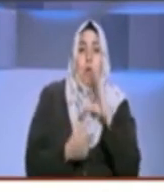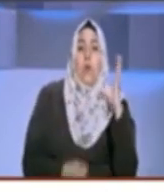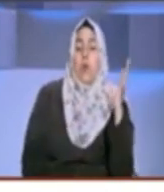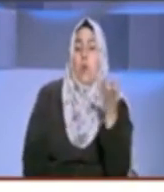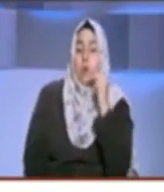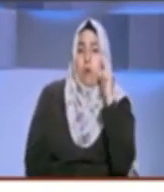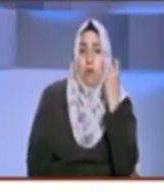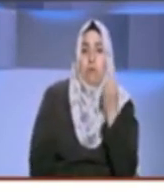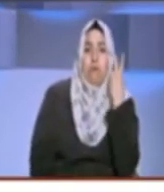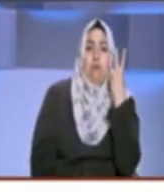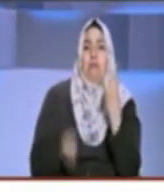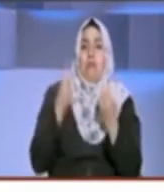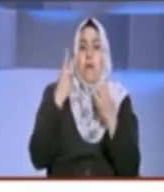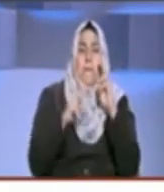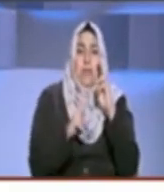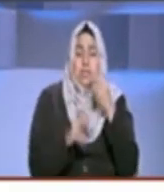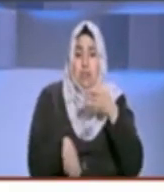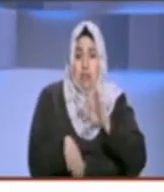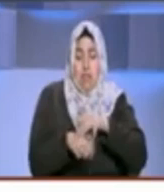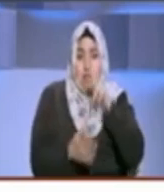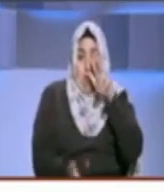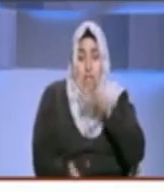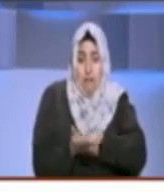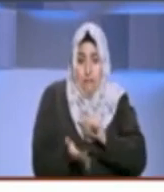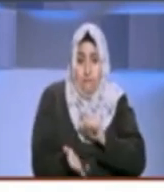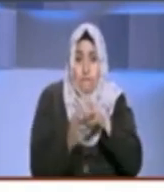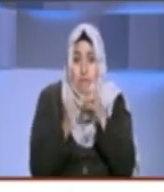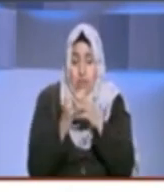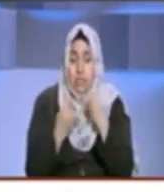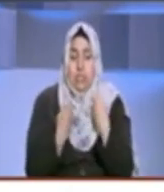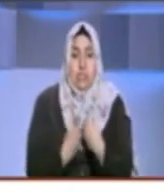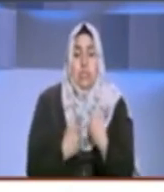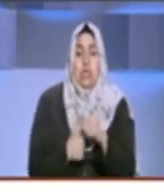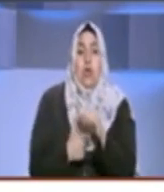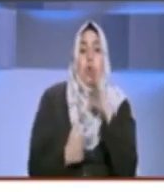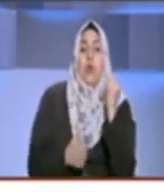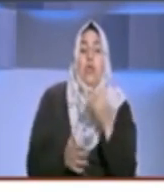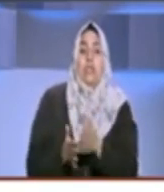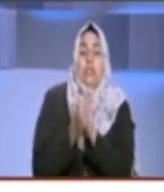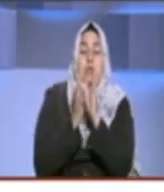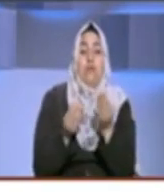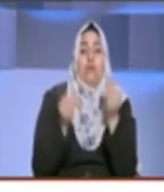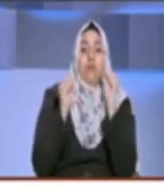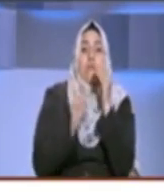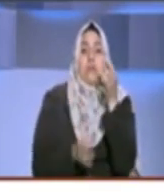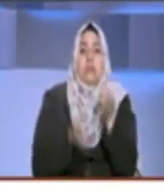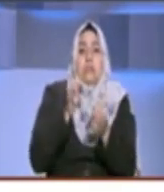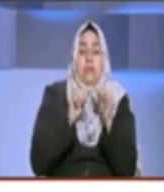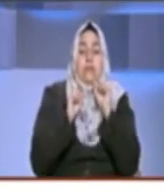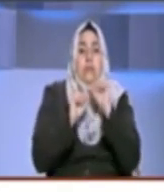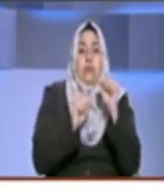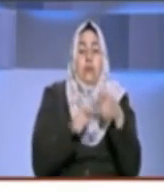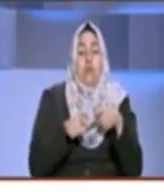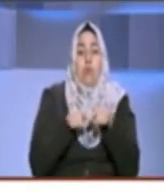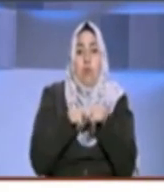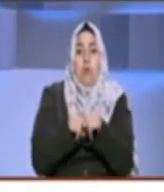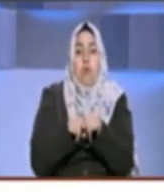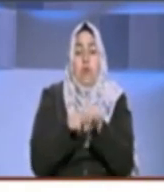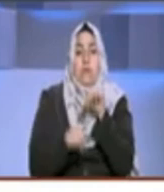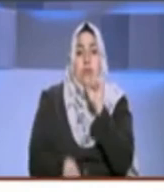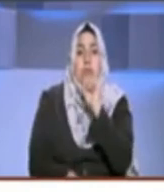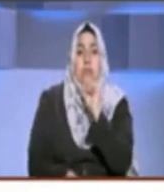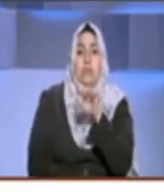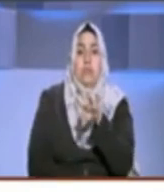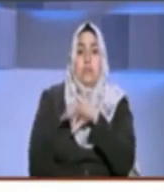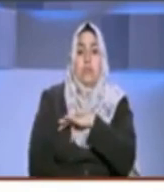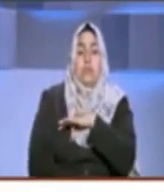اقتراحات فقط مش خطوط مفصله. بس هو كل دولة بتحط السياسة بتاعتها وفقا للاحتياجات